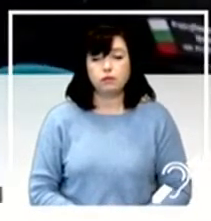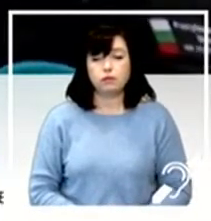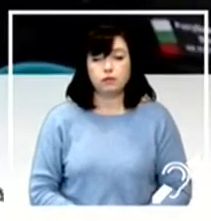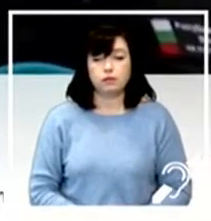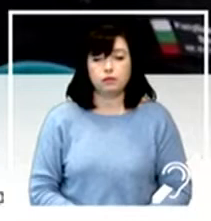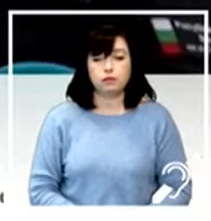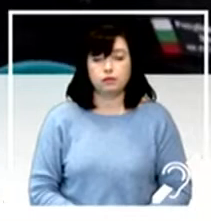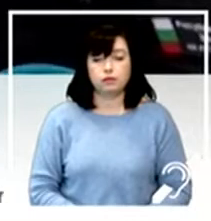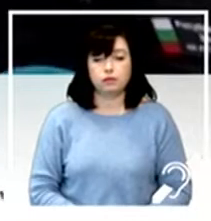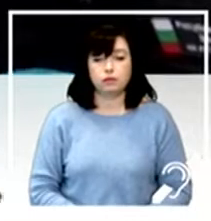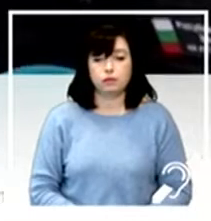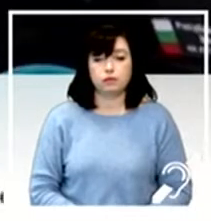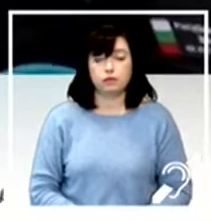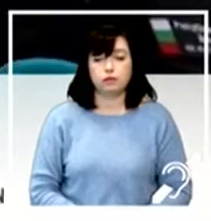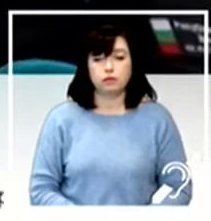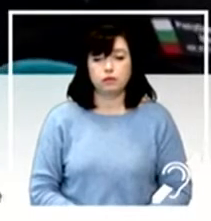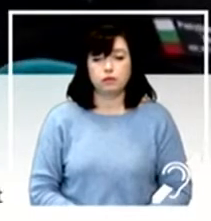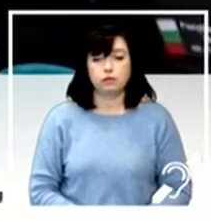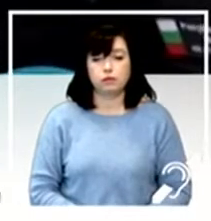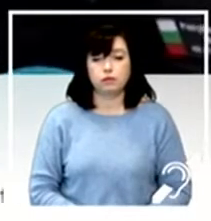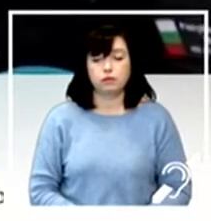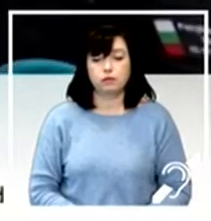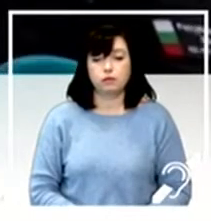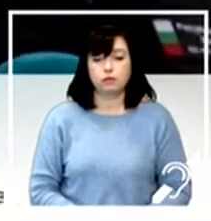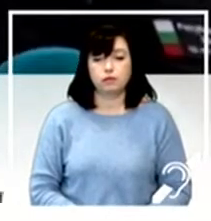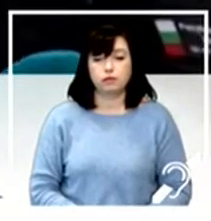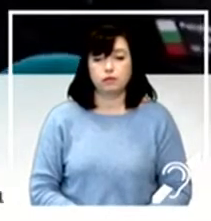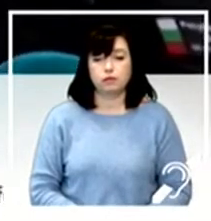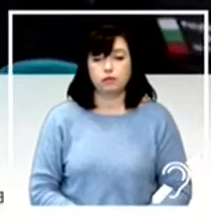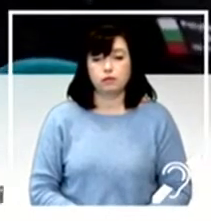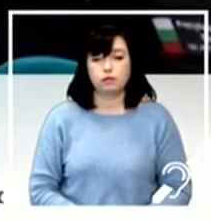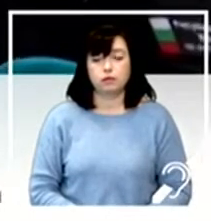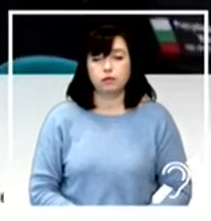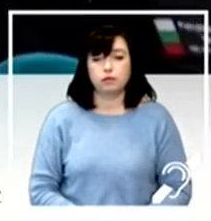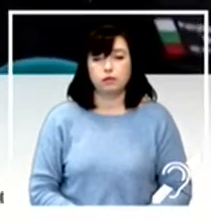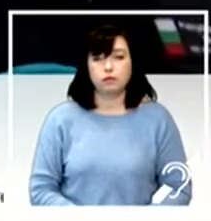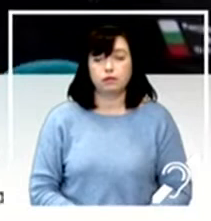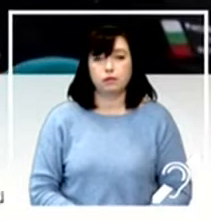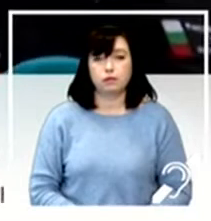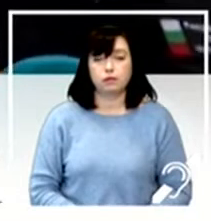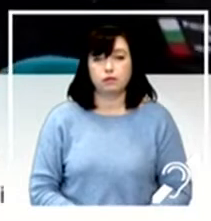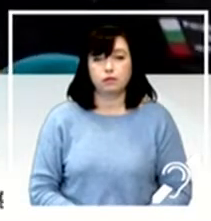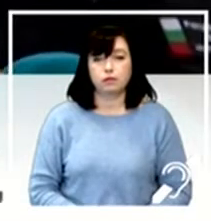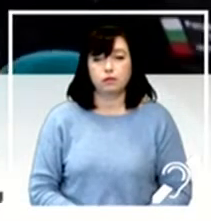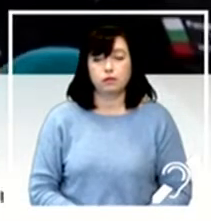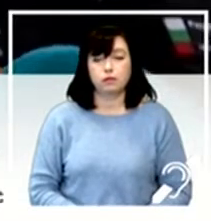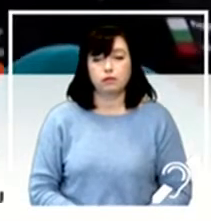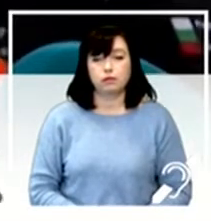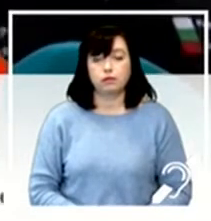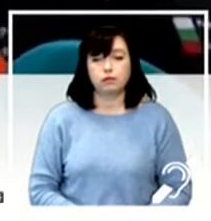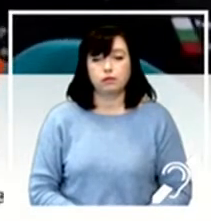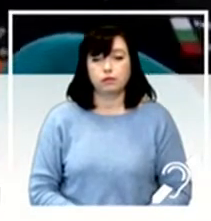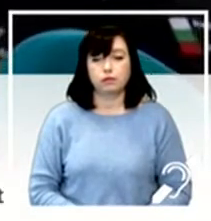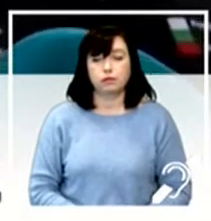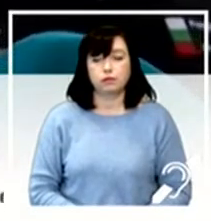щети ненужни на тези хора, които се опитват да преминат границата. Но при такава агресия, която ескалира, която стига до използване